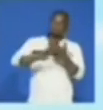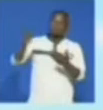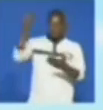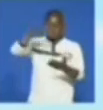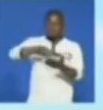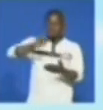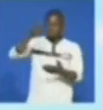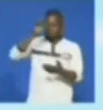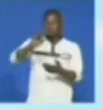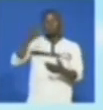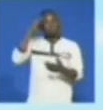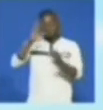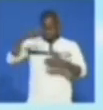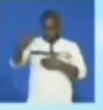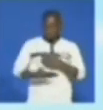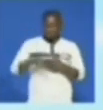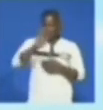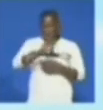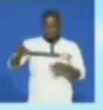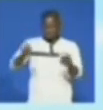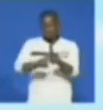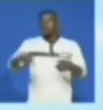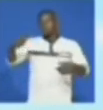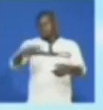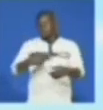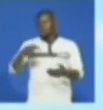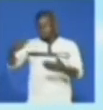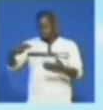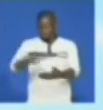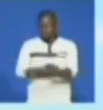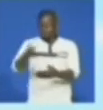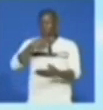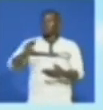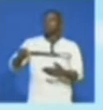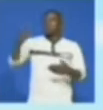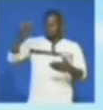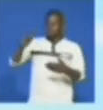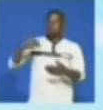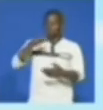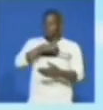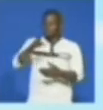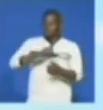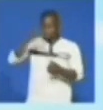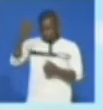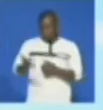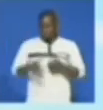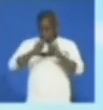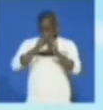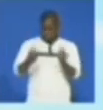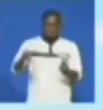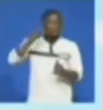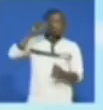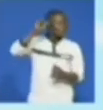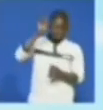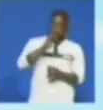nouveau membre s'invite également à ce dîner auquel le diplomate chinois a convié la presse. C'était hier soir à